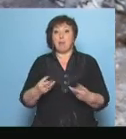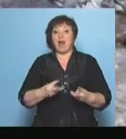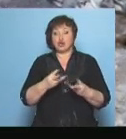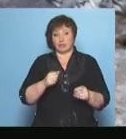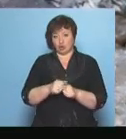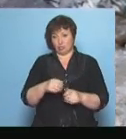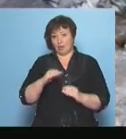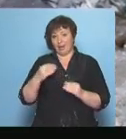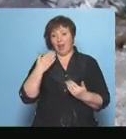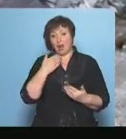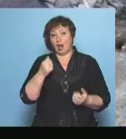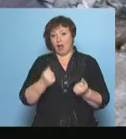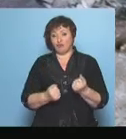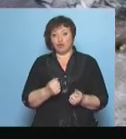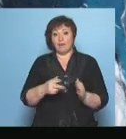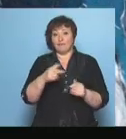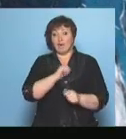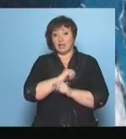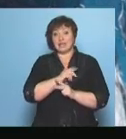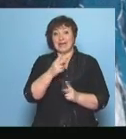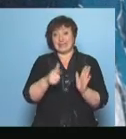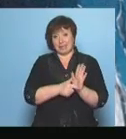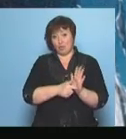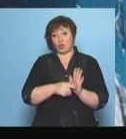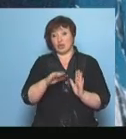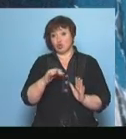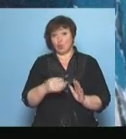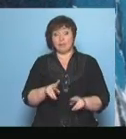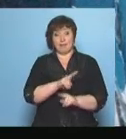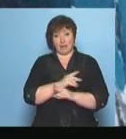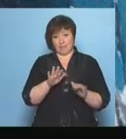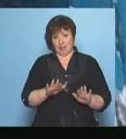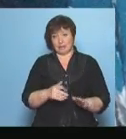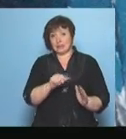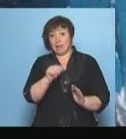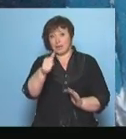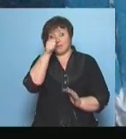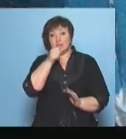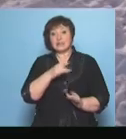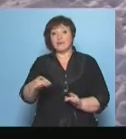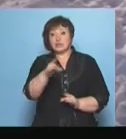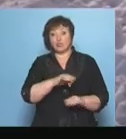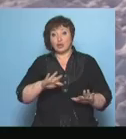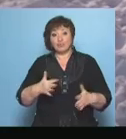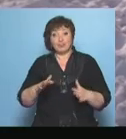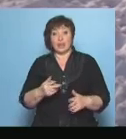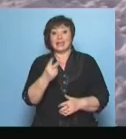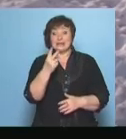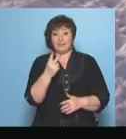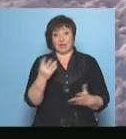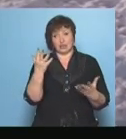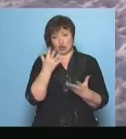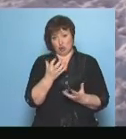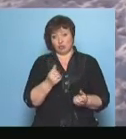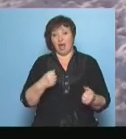легковушку. Водитель «семерки» погиб на месте. Только за первые месяцы этого года в республике уже произошли две серьезные